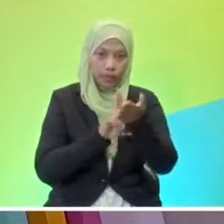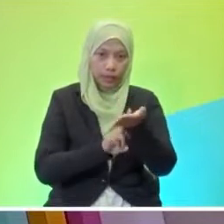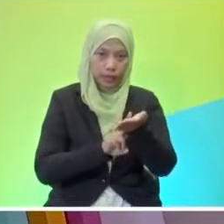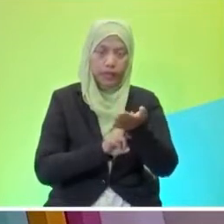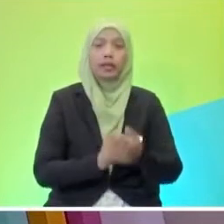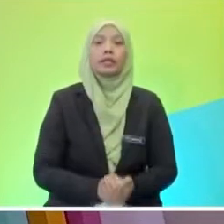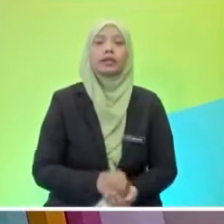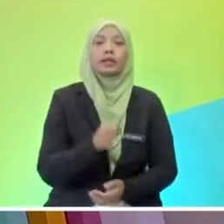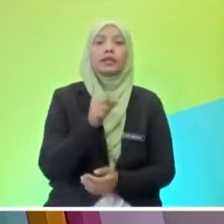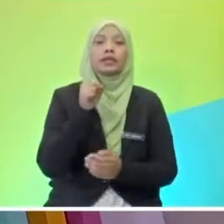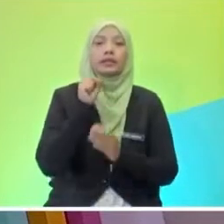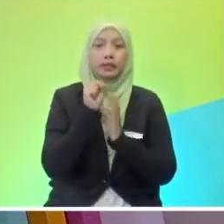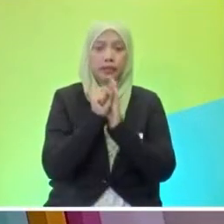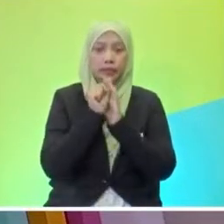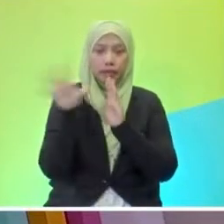Oke rawatan